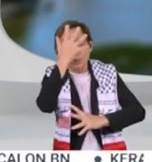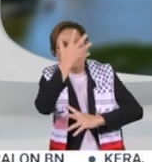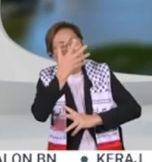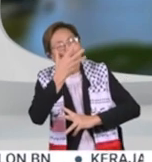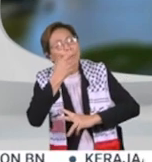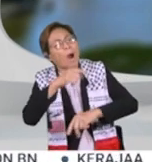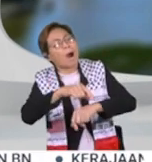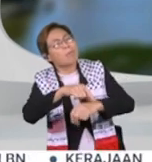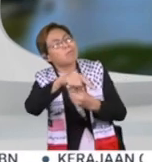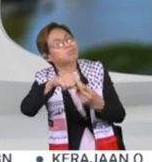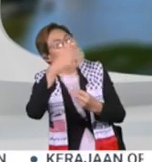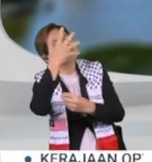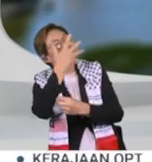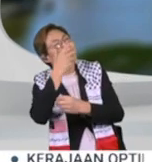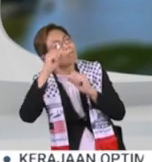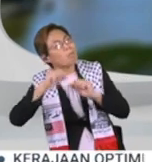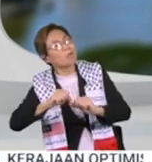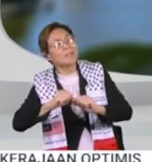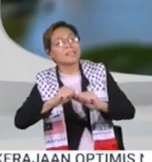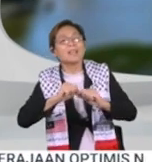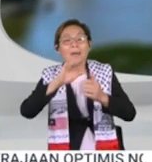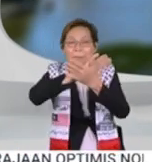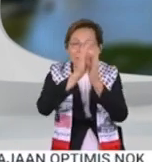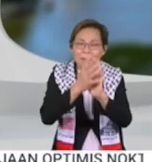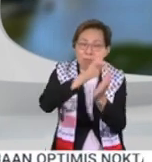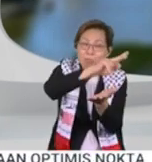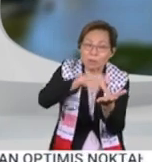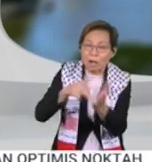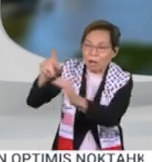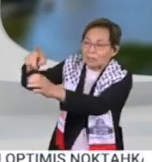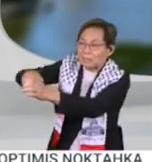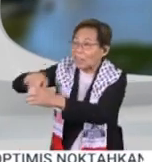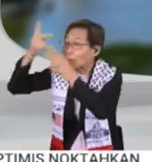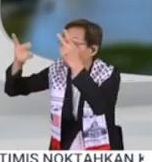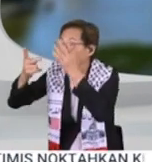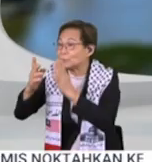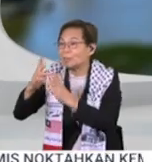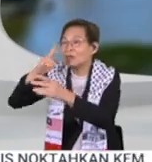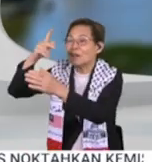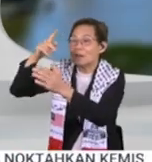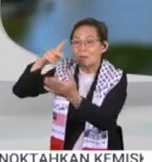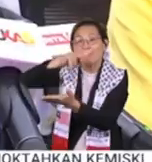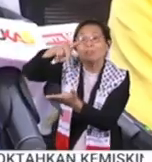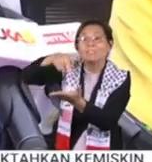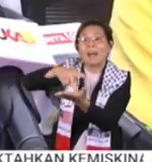semula jadinya, ia mampu dieksploitasi menjadi pusat tarikan pelancongan baharu Malaysia.